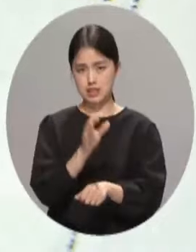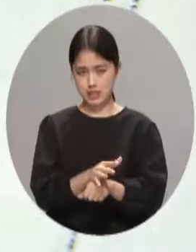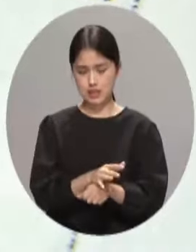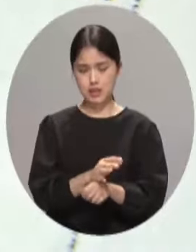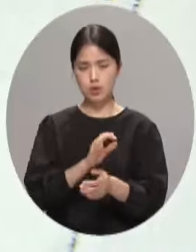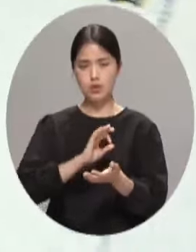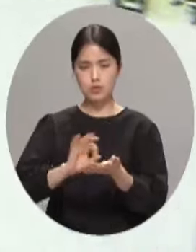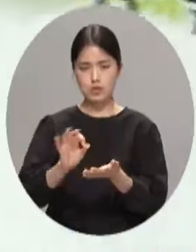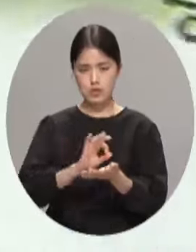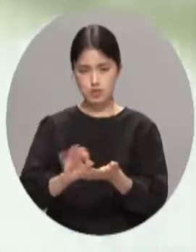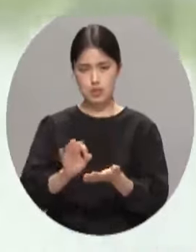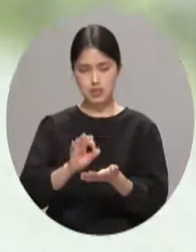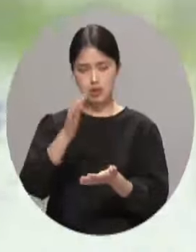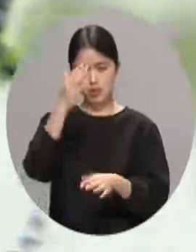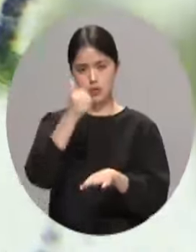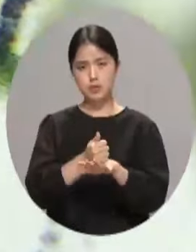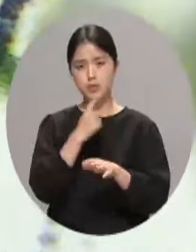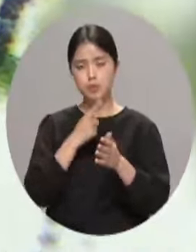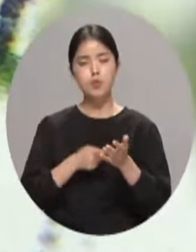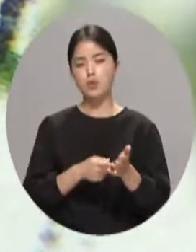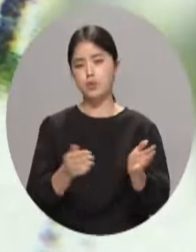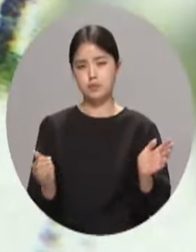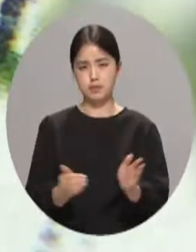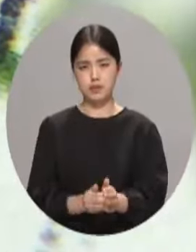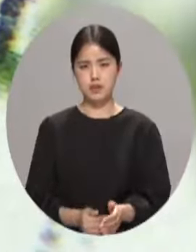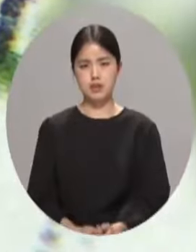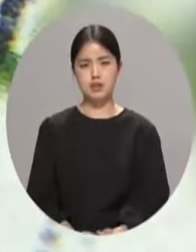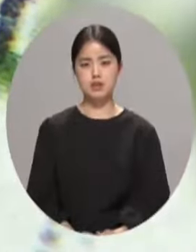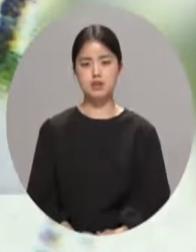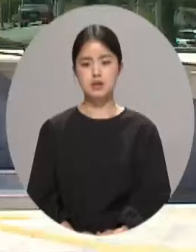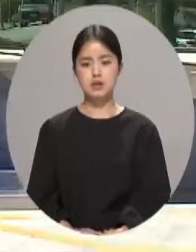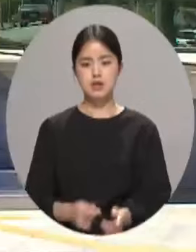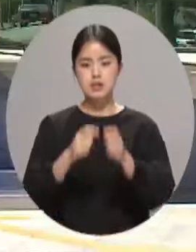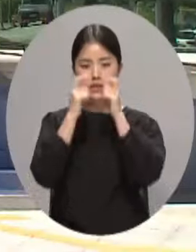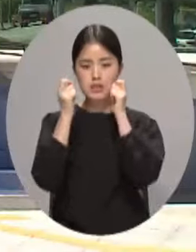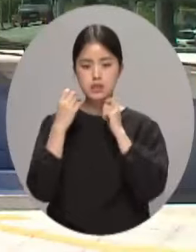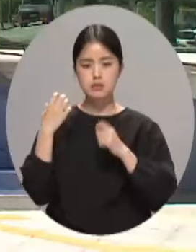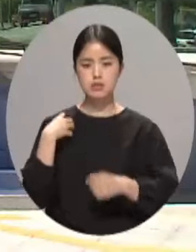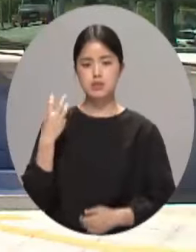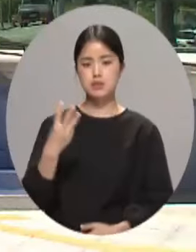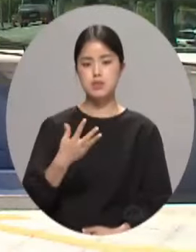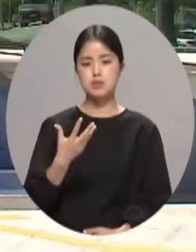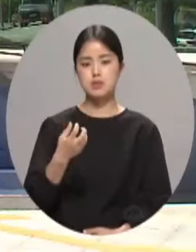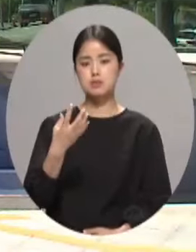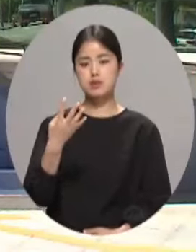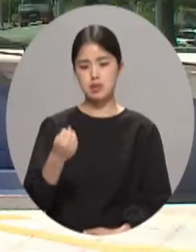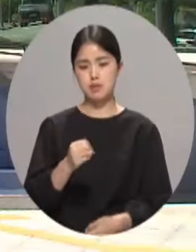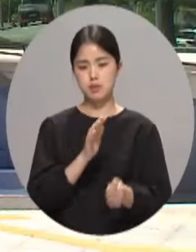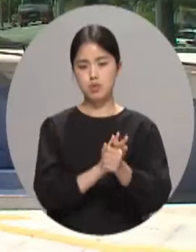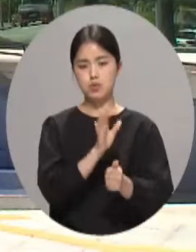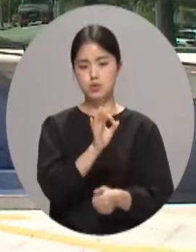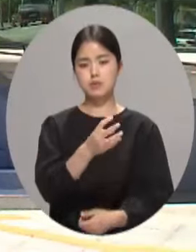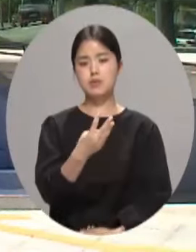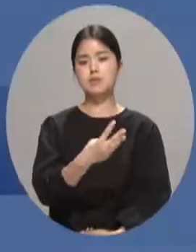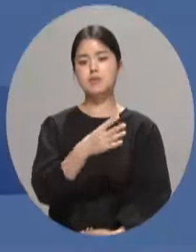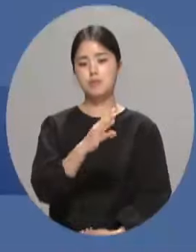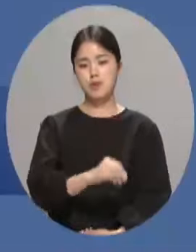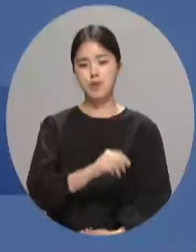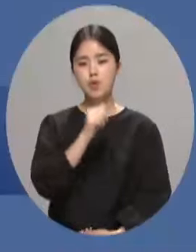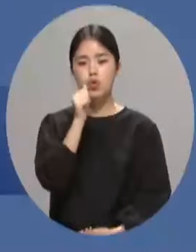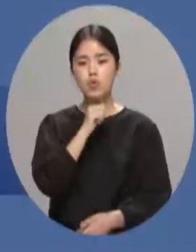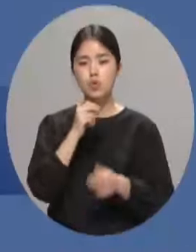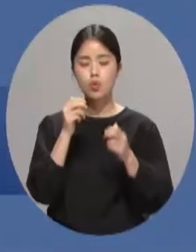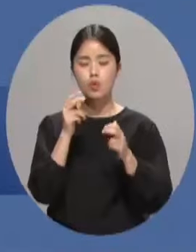쓰인 것으로 정산이 끝난 상태입니다. 자부담이 3,084만 원이고 보조금액이 3천만 원이에요. 콩